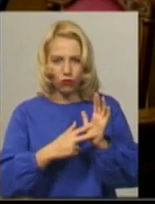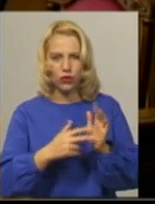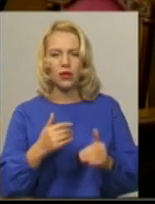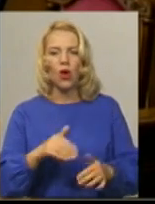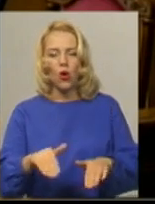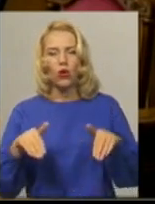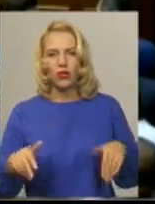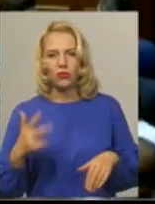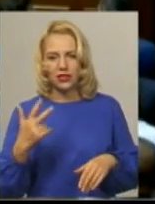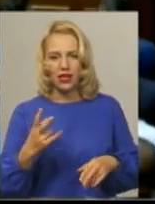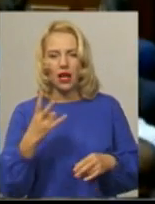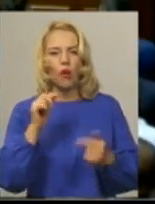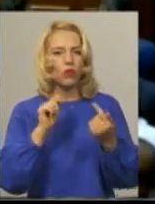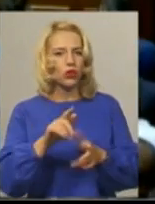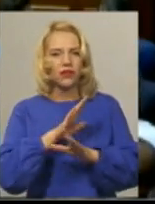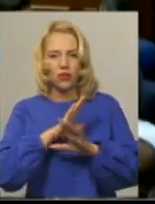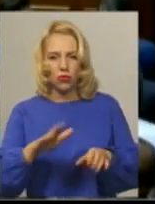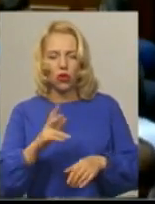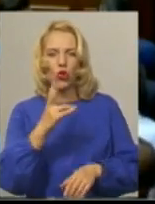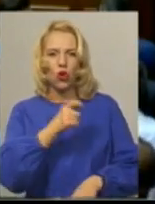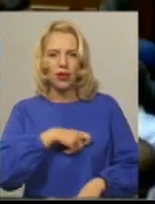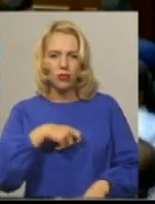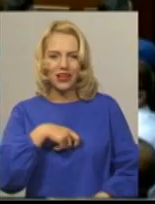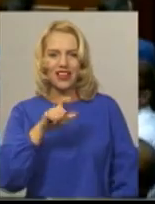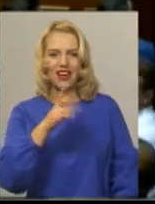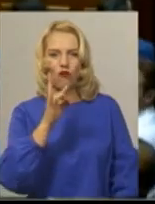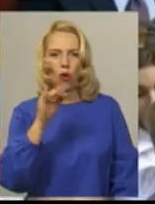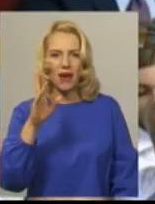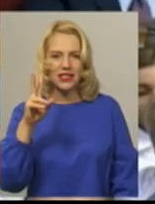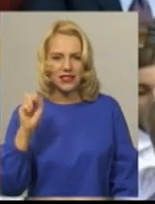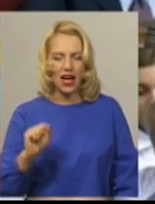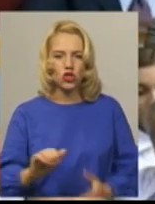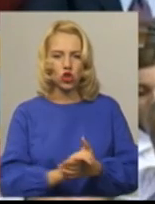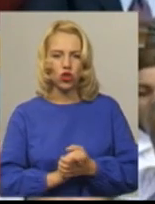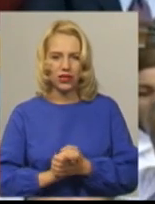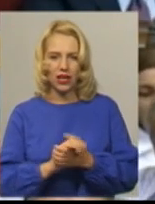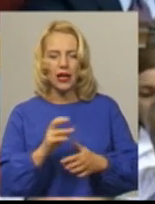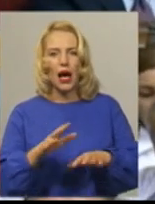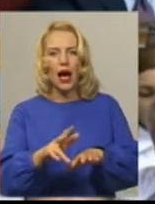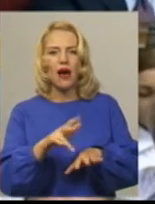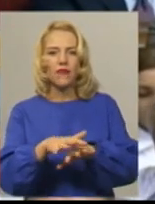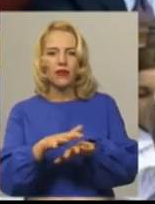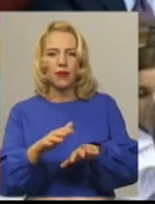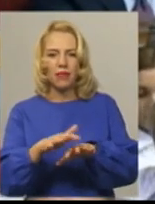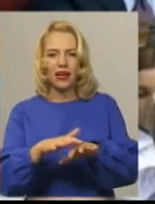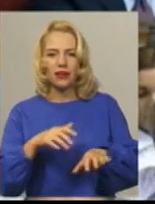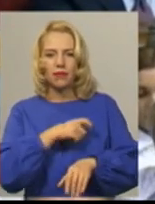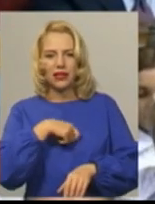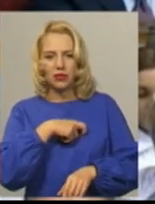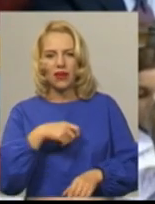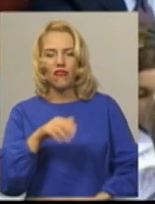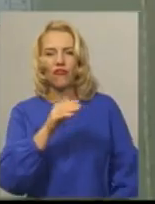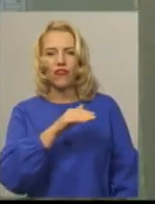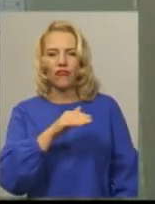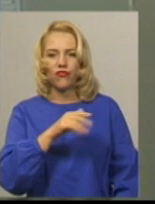було, однак 3 депутати від Європейської солідарності утрималися. А парламентарі від фракції «Опозиційна платформа за життя» не